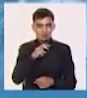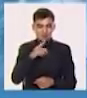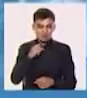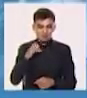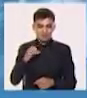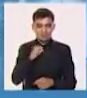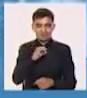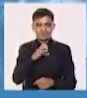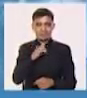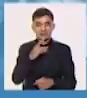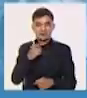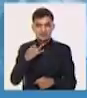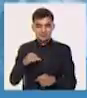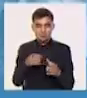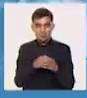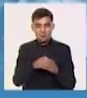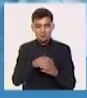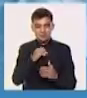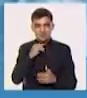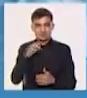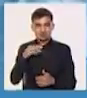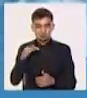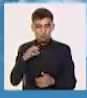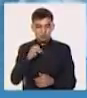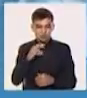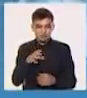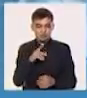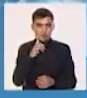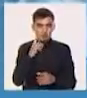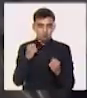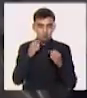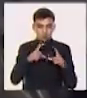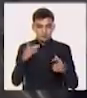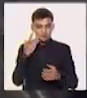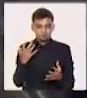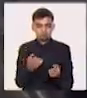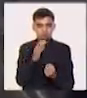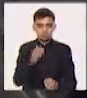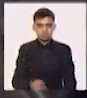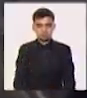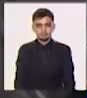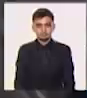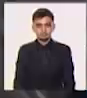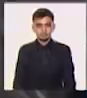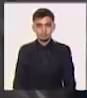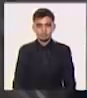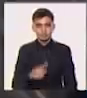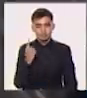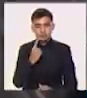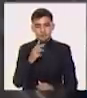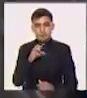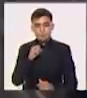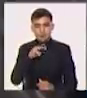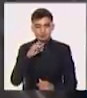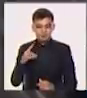Морозов. RG Brands компаниясы жас спортшыларды әрдайым қолдауға дайын. Біріншіден Батыр